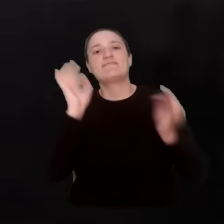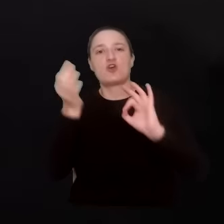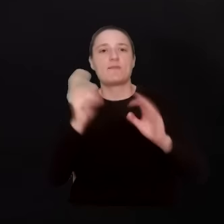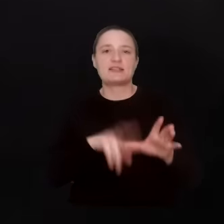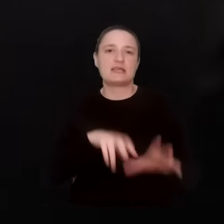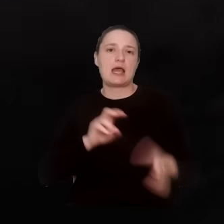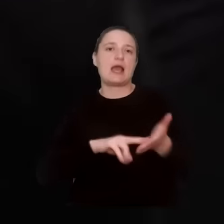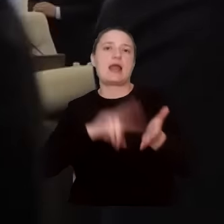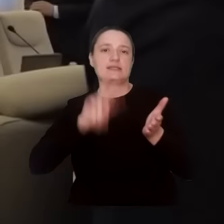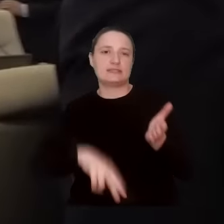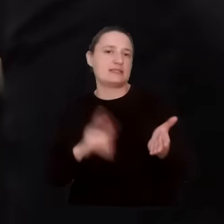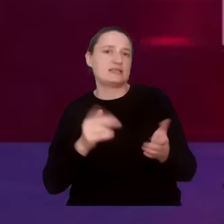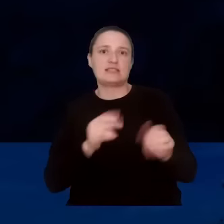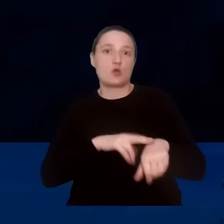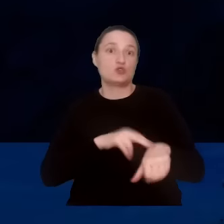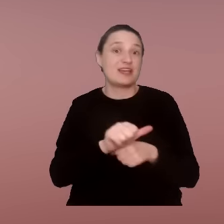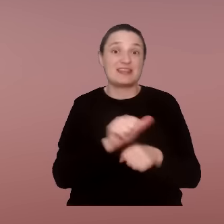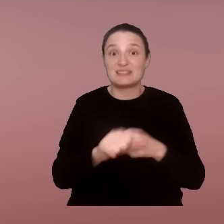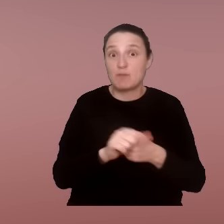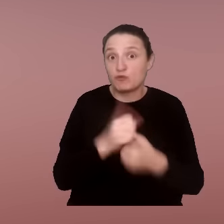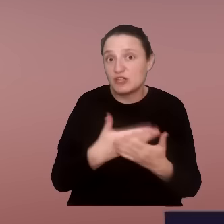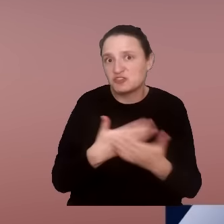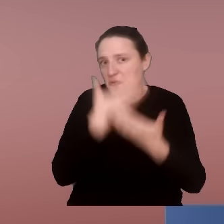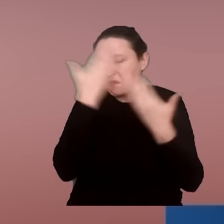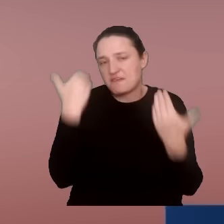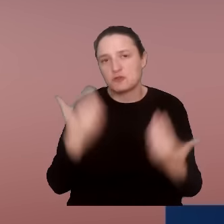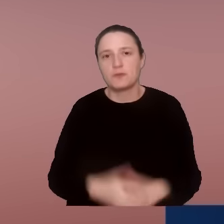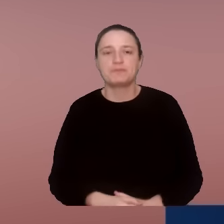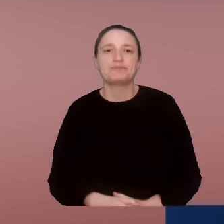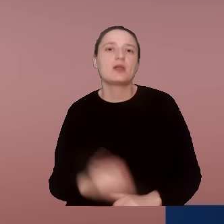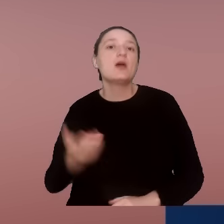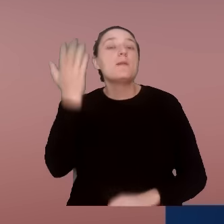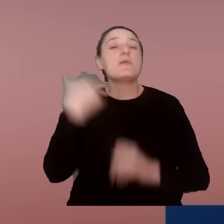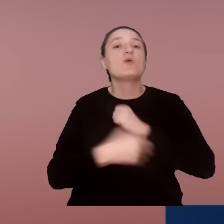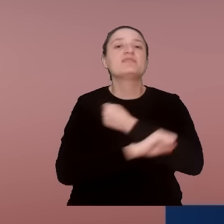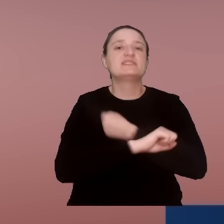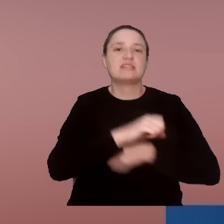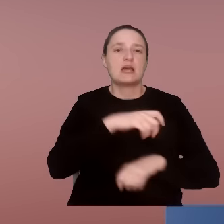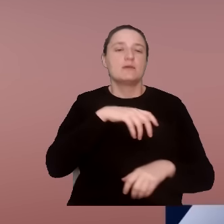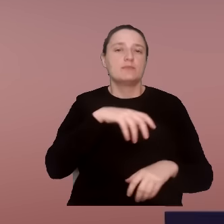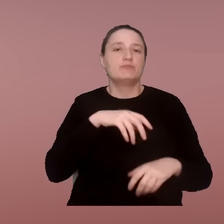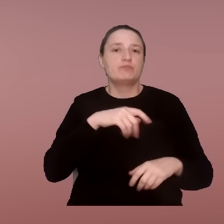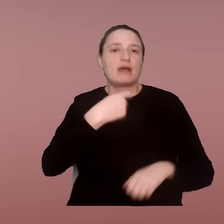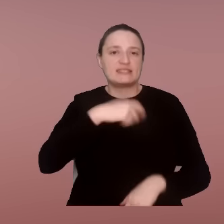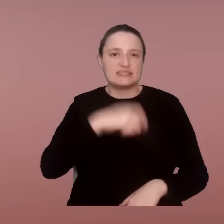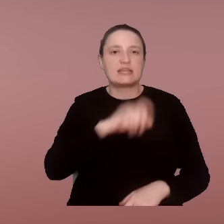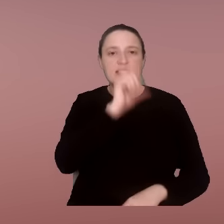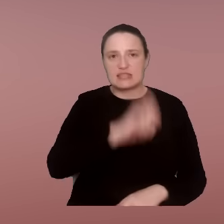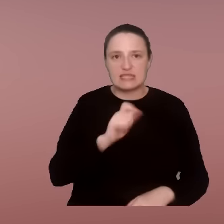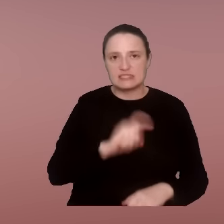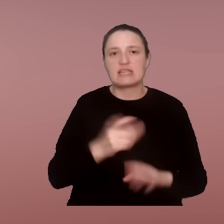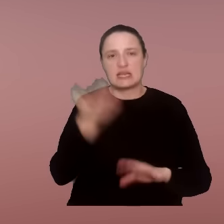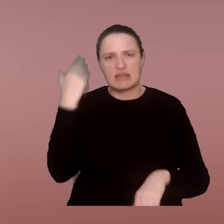11:00. Powodów odwołania nie wskazano. Były wiceprezydent Gdańska Piotr K. został skazany na rok więzienia w zawieszeniu na 3 lata